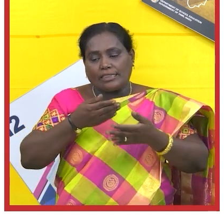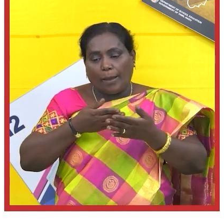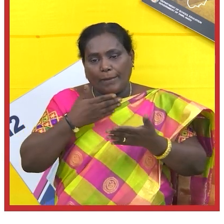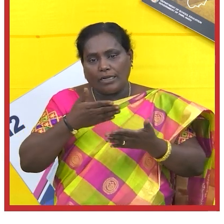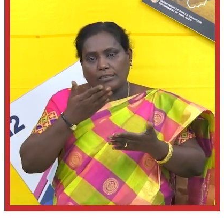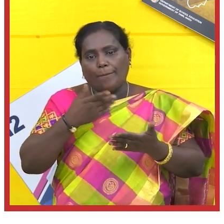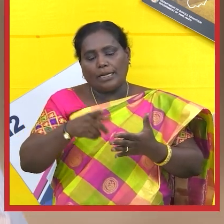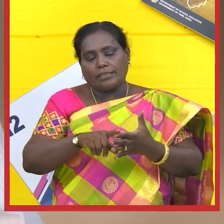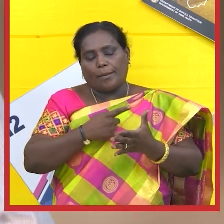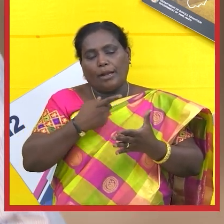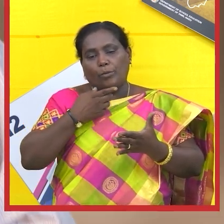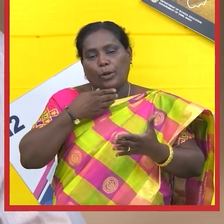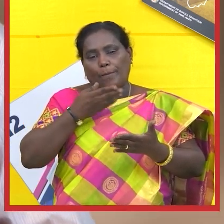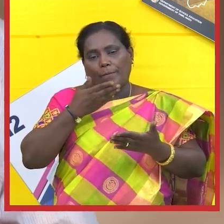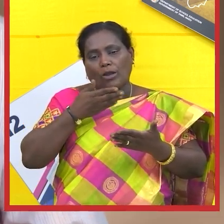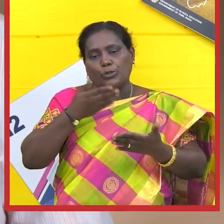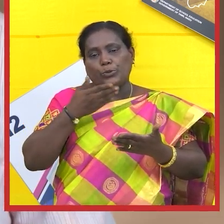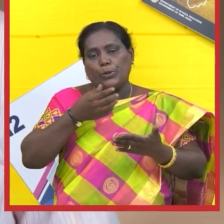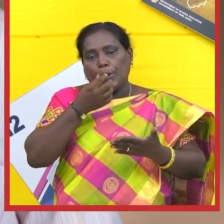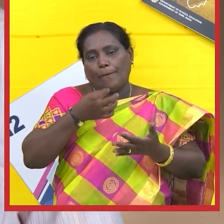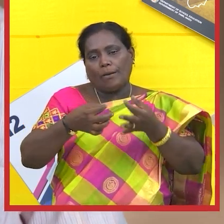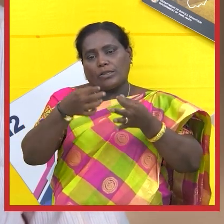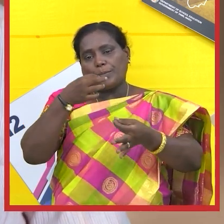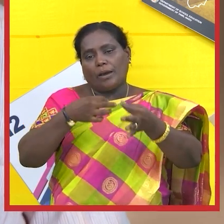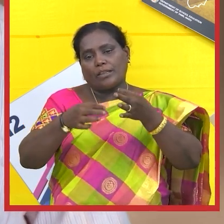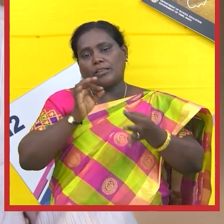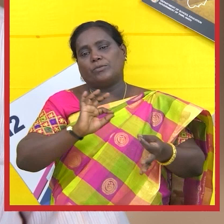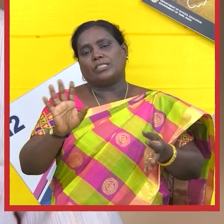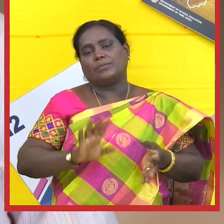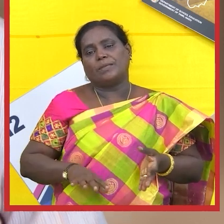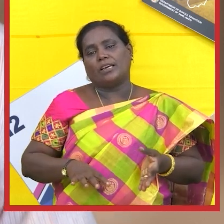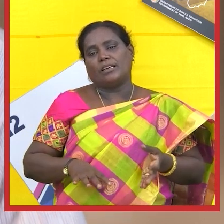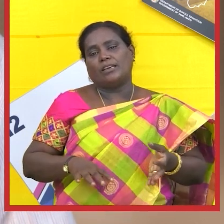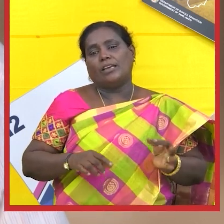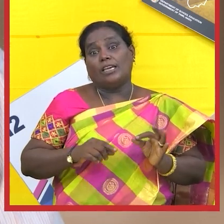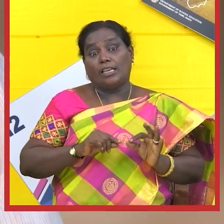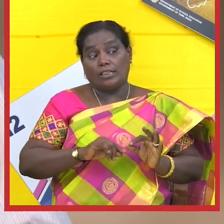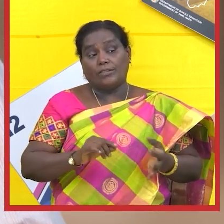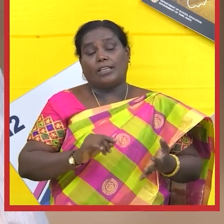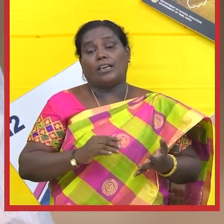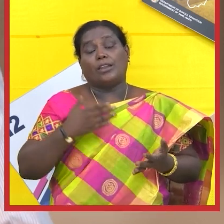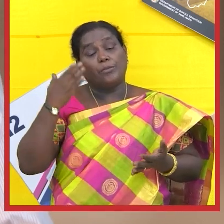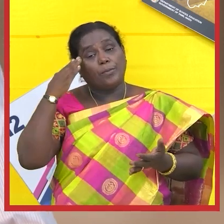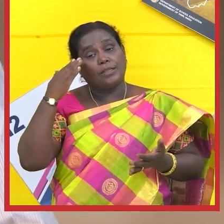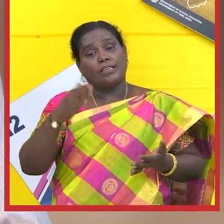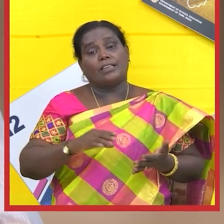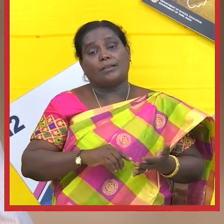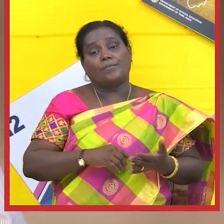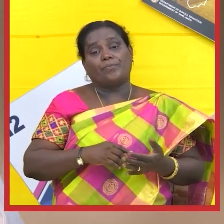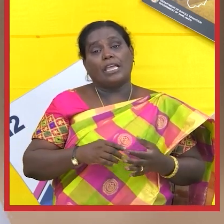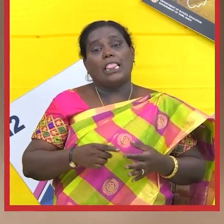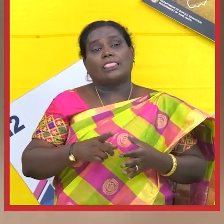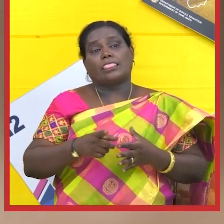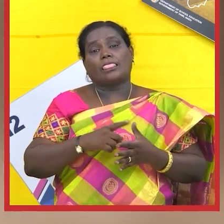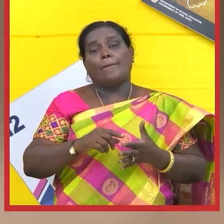மிகுந்த முக்கியத்துவம் கொடுத்தார்கள். அந்த வகையிலே அபிரகாம் பண்டிதர், இதுவரையும் நாம் ஏற்கனவே உங்களுக்கு அறிமுகப்படுத்தி இருக்கிறேன், தமிழ் இசை வரலாறு